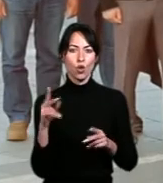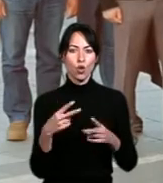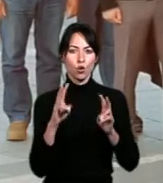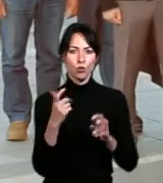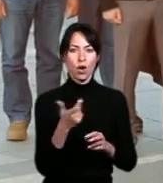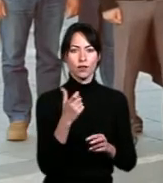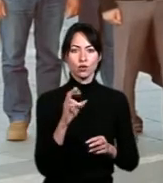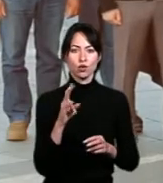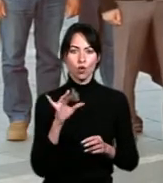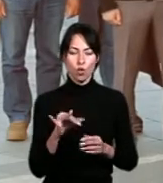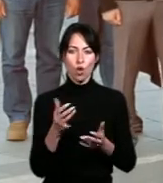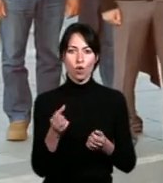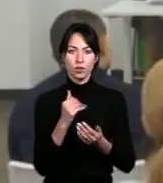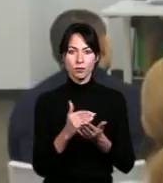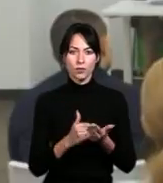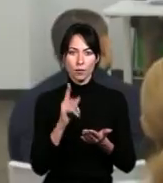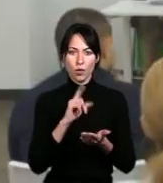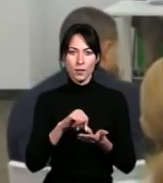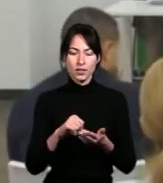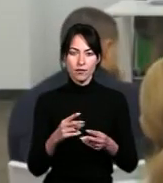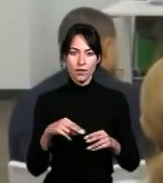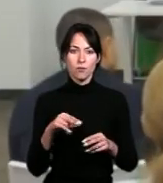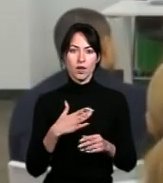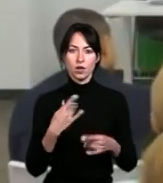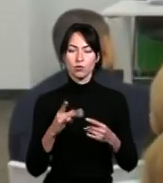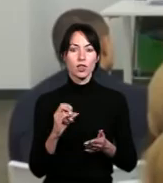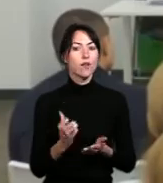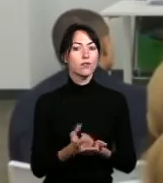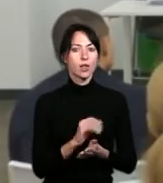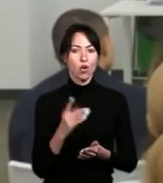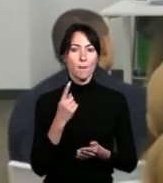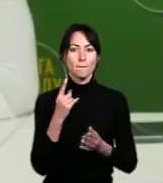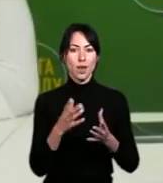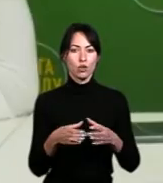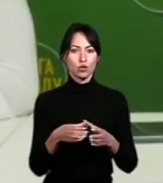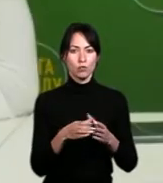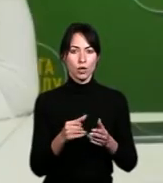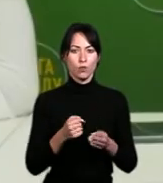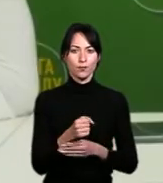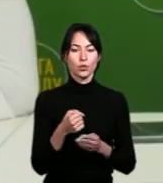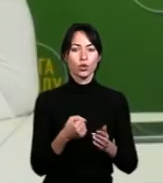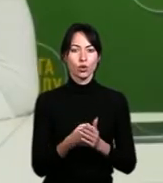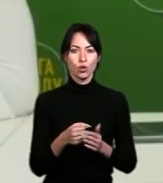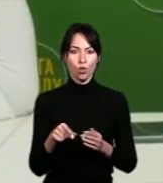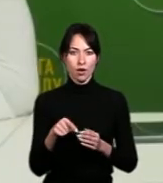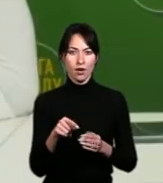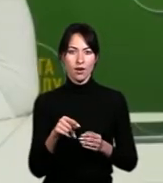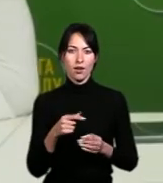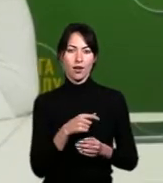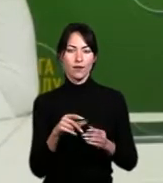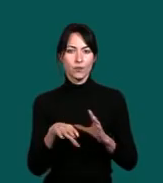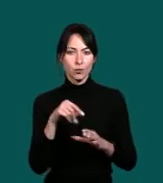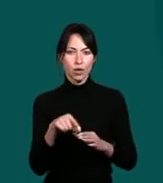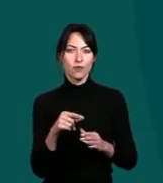представників партії протягом дня Суспільному не вдалося. Першу п'ятірку кандидатів до обласної ради 19 вересня визначили у партії «Слуга народу». Під